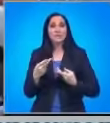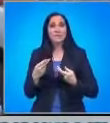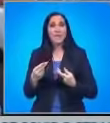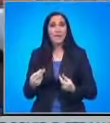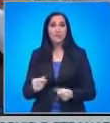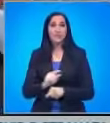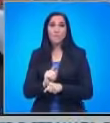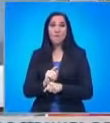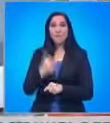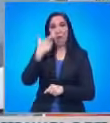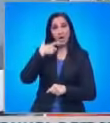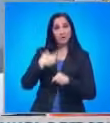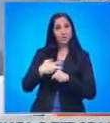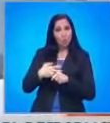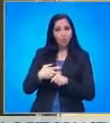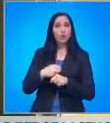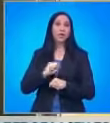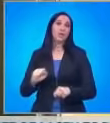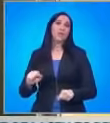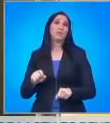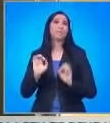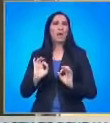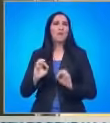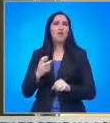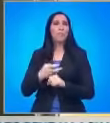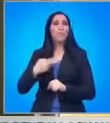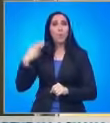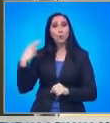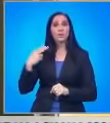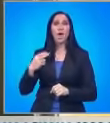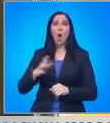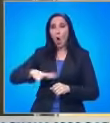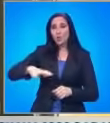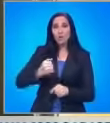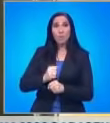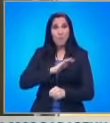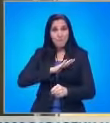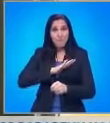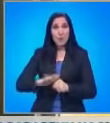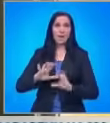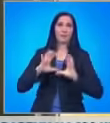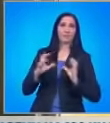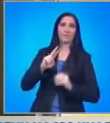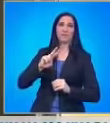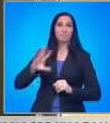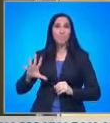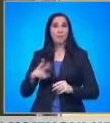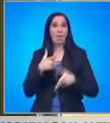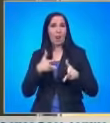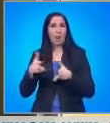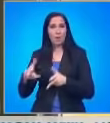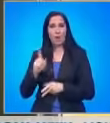грижат личните лекари и лекари от болницата. Отделението работи на пълен капацитет с 25 разкрити легла, които